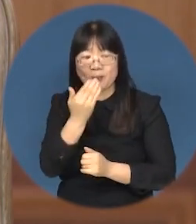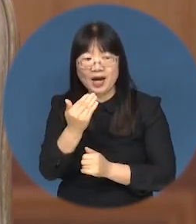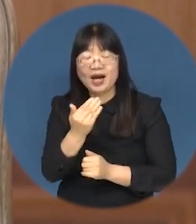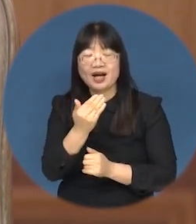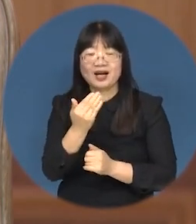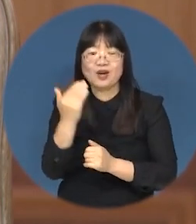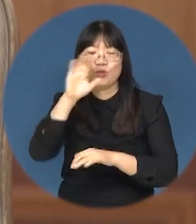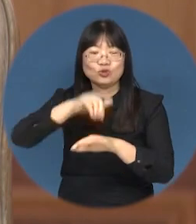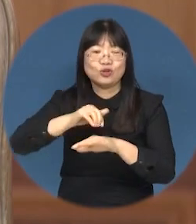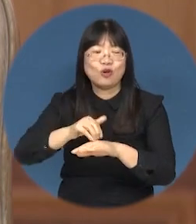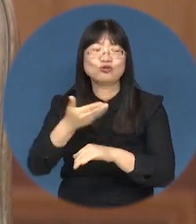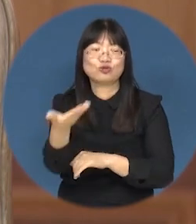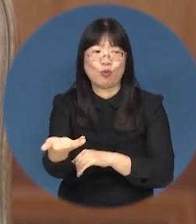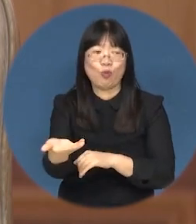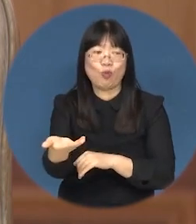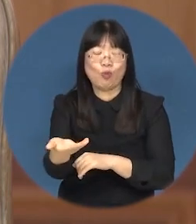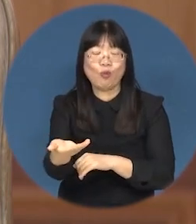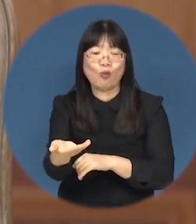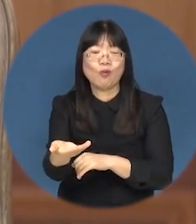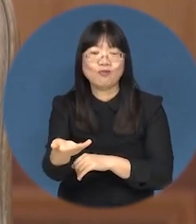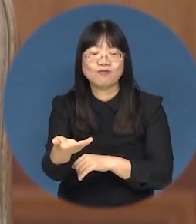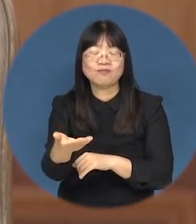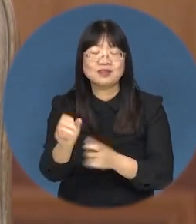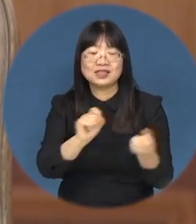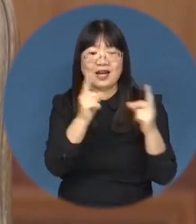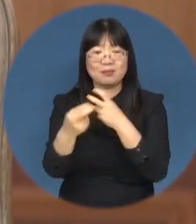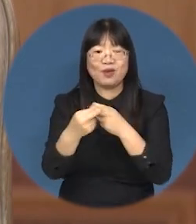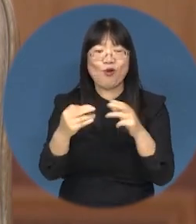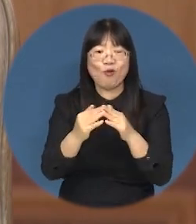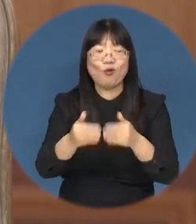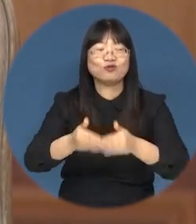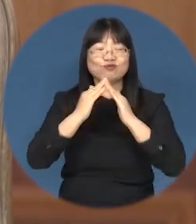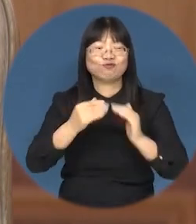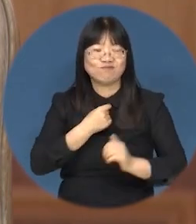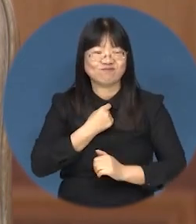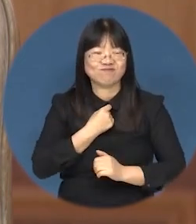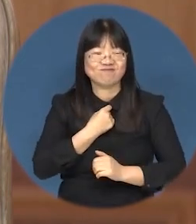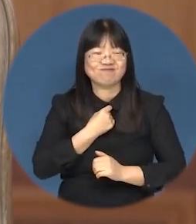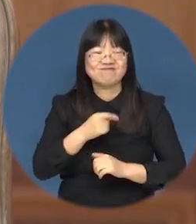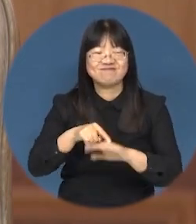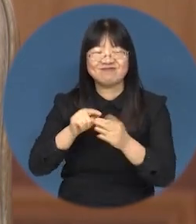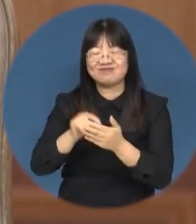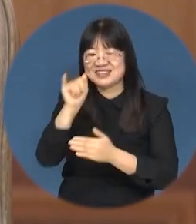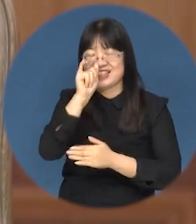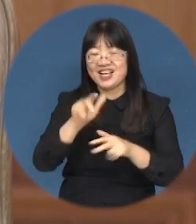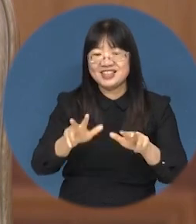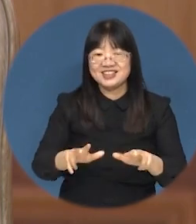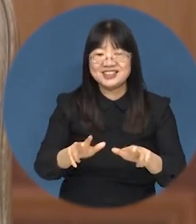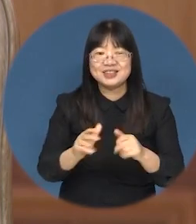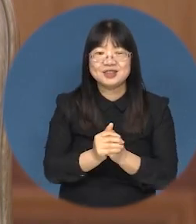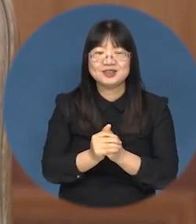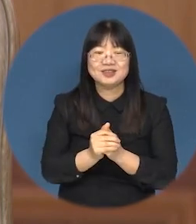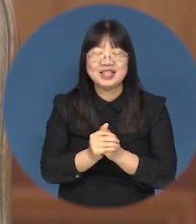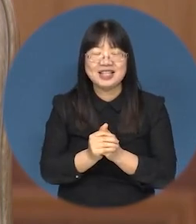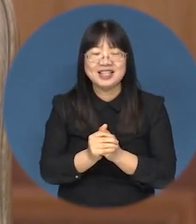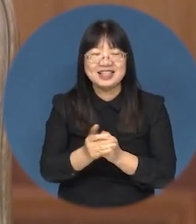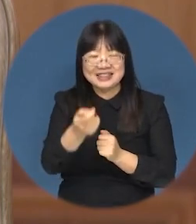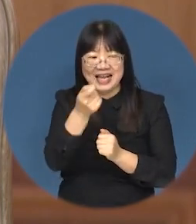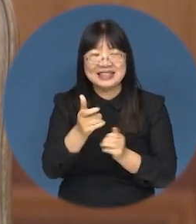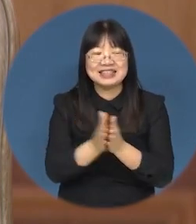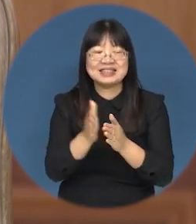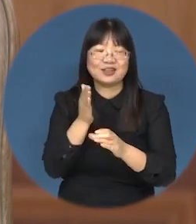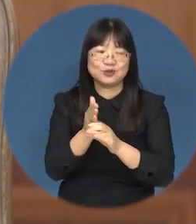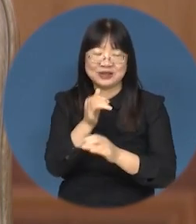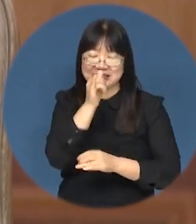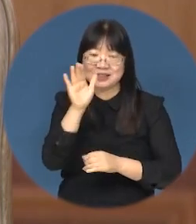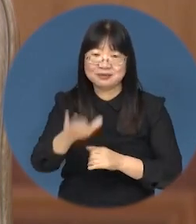훈련을 시켜주는 이런 게 이런 어떤 재활병원 하나 제가 만들었으면 하는 예. 이런 생각입니다. 지금 회사에서 조그마하게 한번 해보고 있는데요. 예,